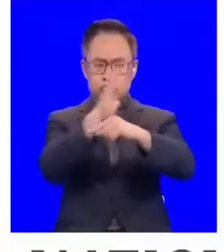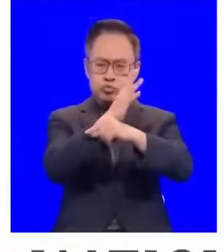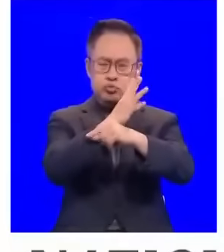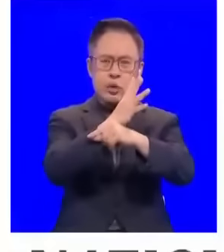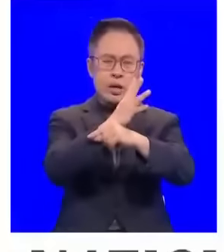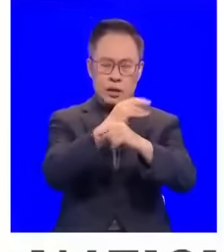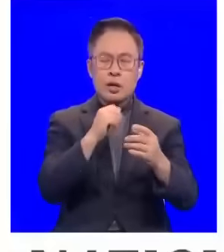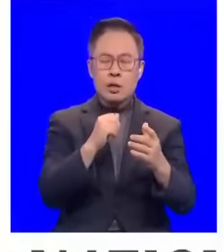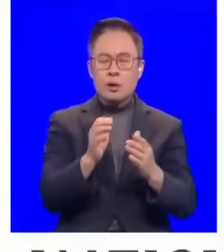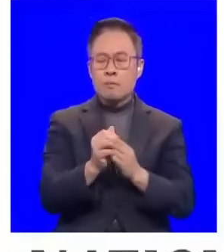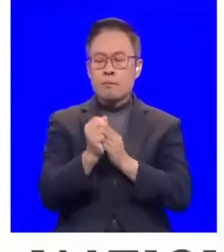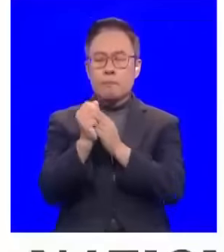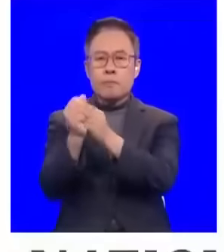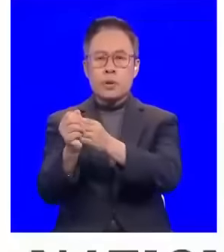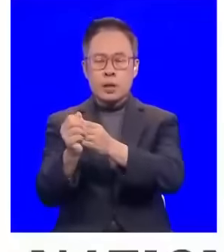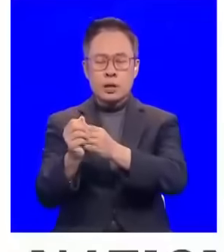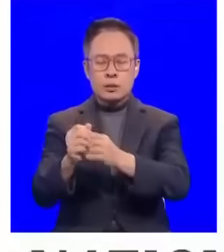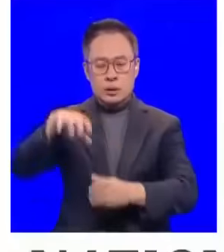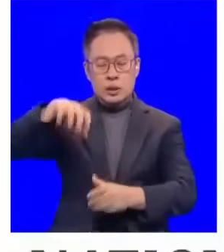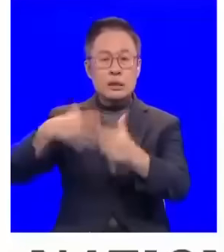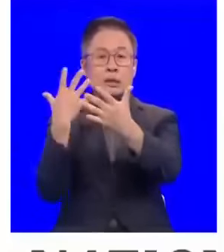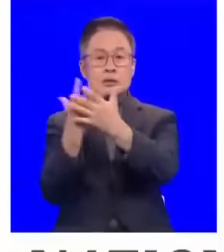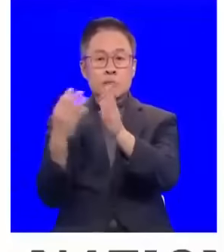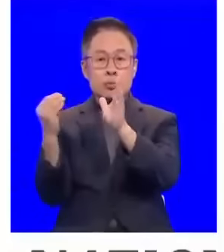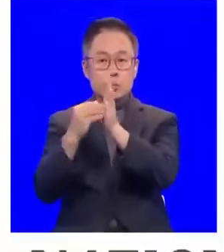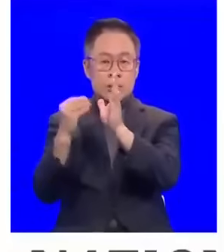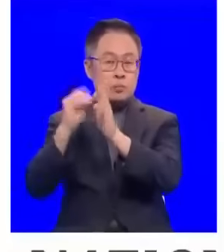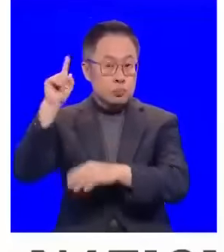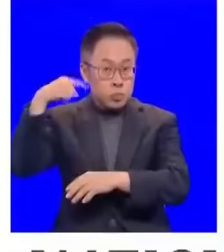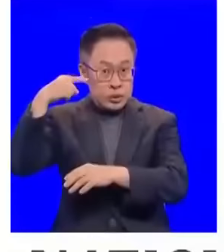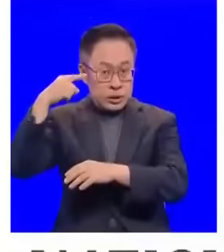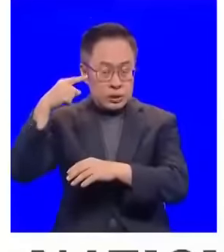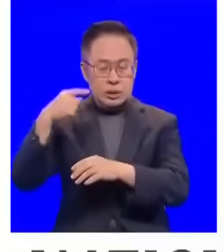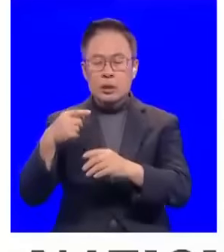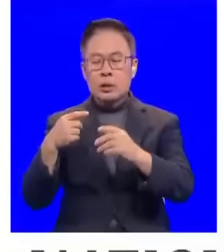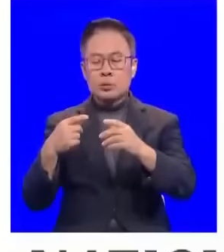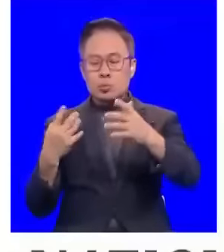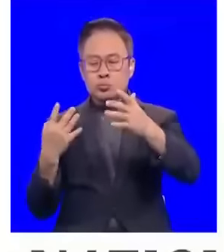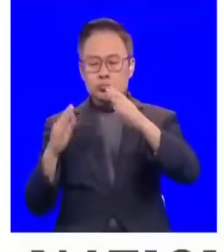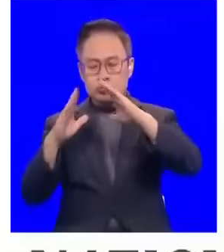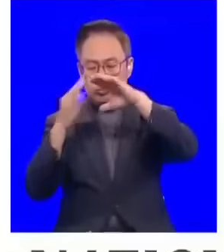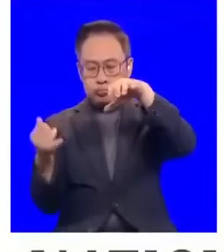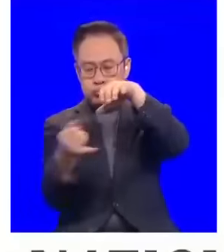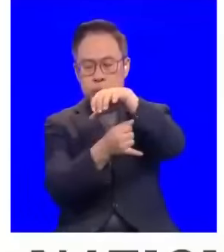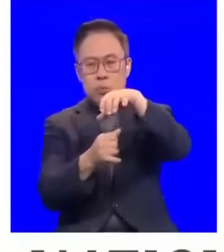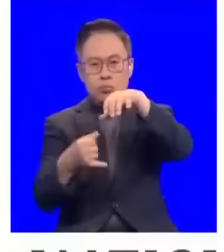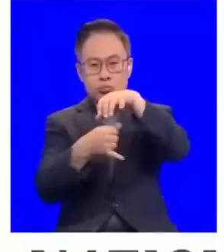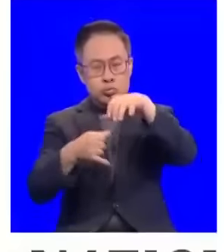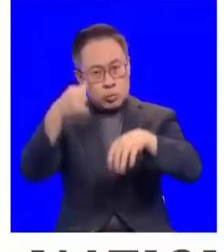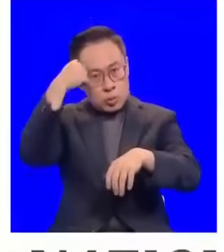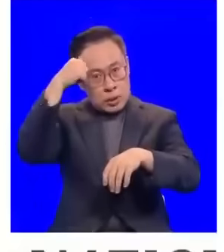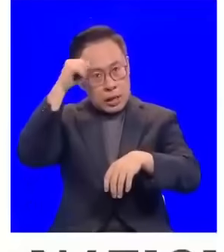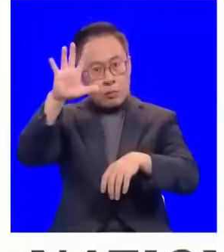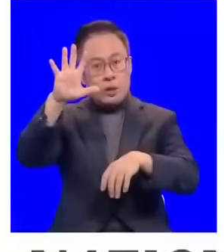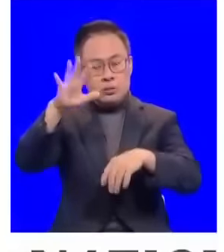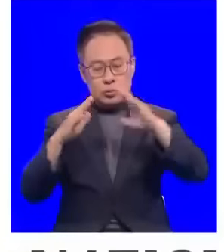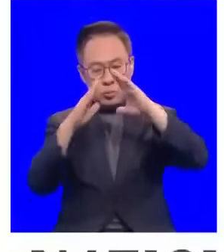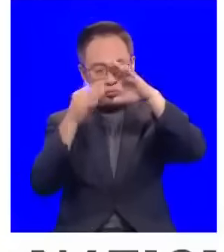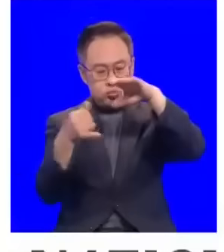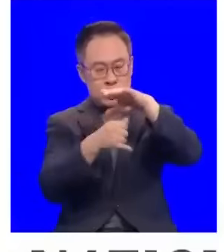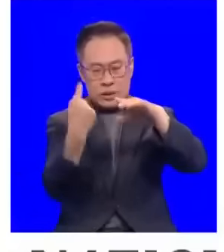พิจารณาคดีในส่วนของการเดินทางมาเยี่ยมของญาติวันนี้นะครับพบว่ามี3รายที่เดินทางมาเยี่ยมแล้วนะครับแต่ว่าทางทั